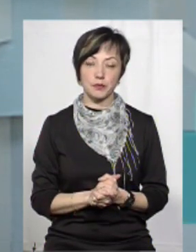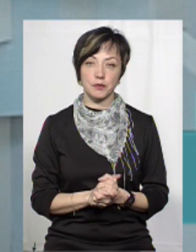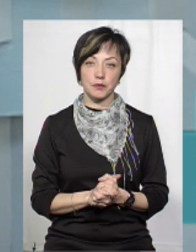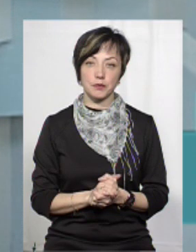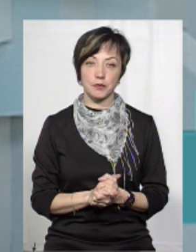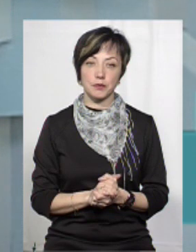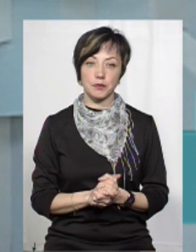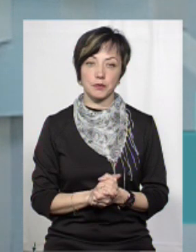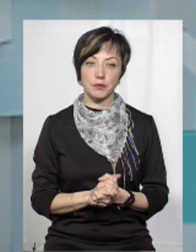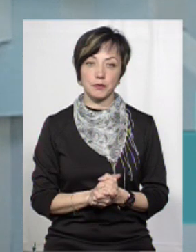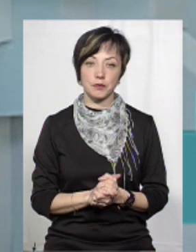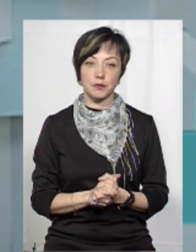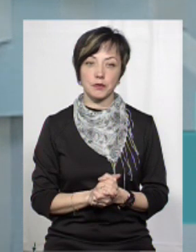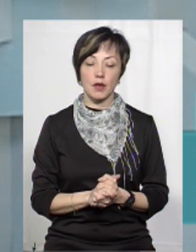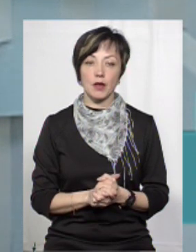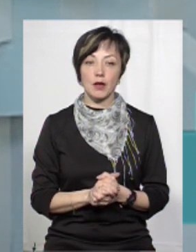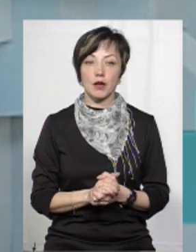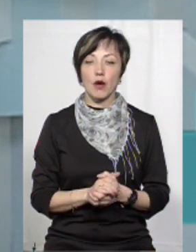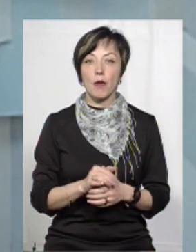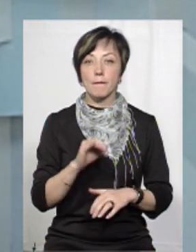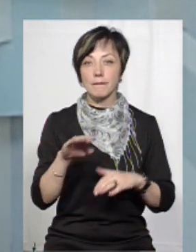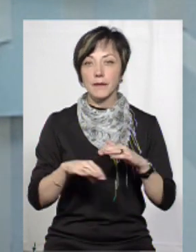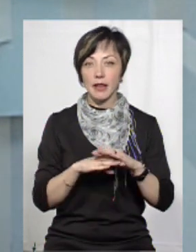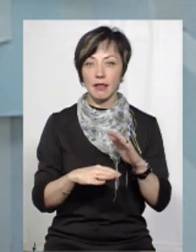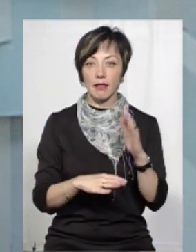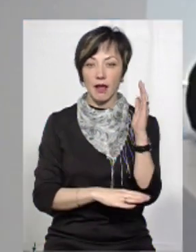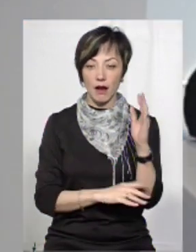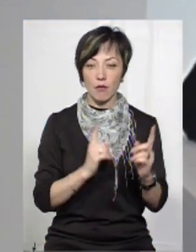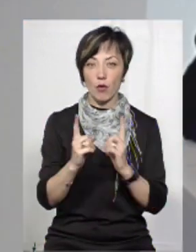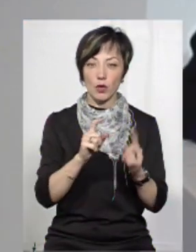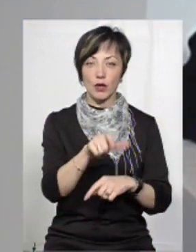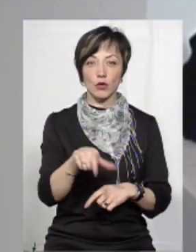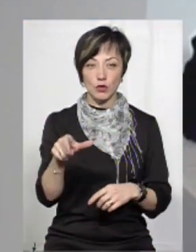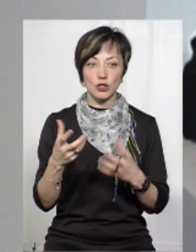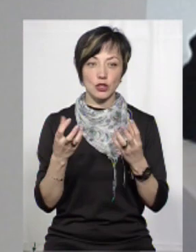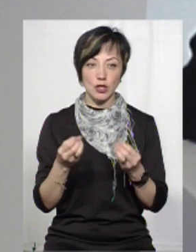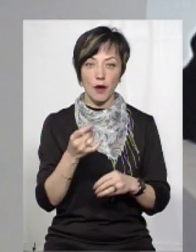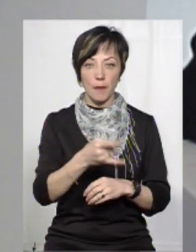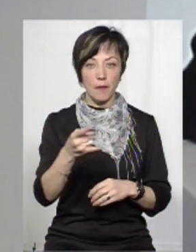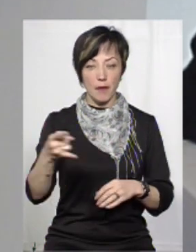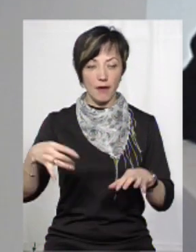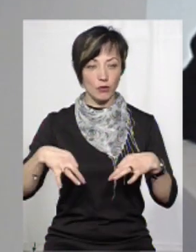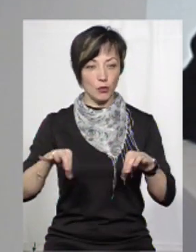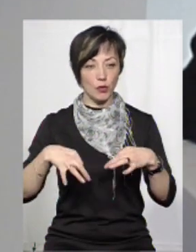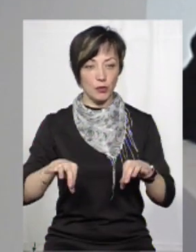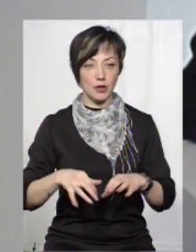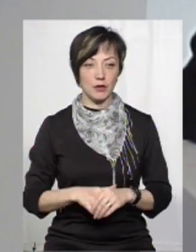По під деревами ходять люди, а ще паркуються